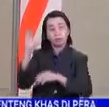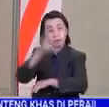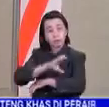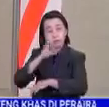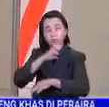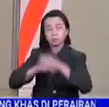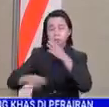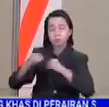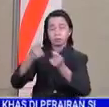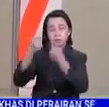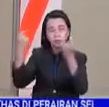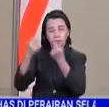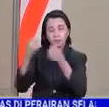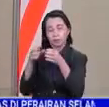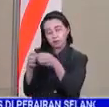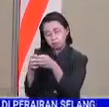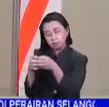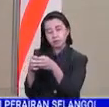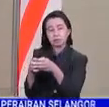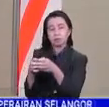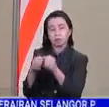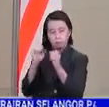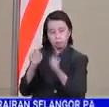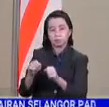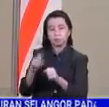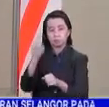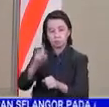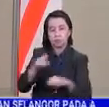Christmas celebrations. You will need